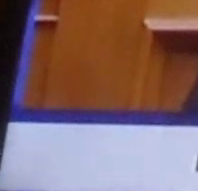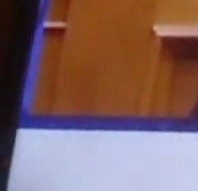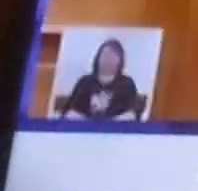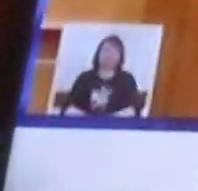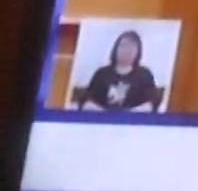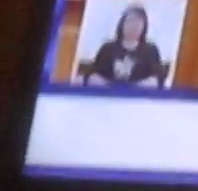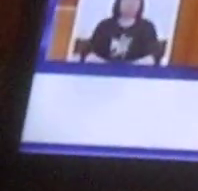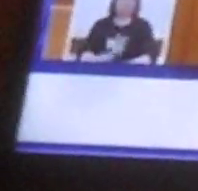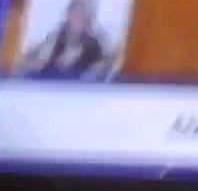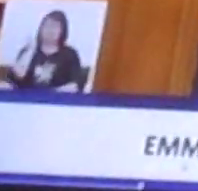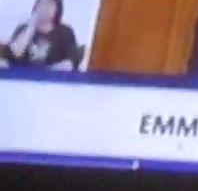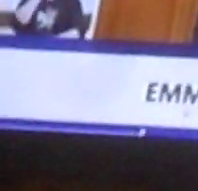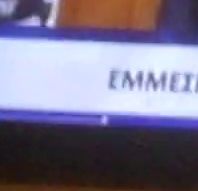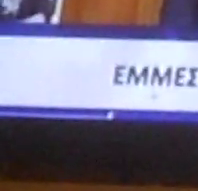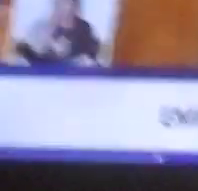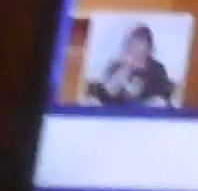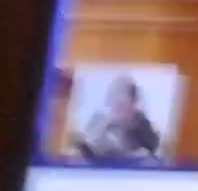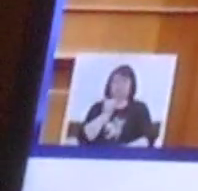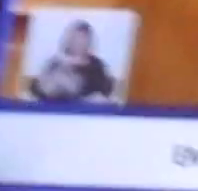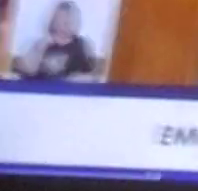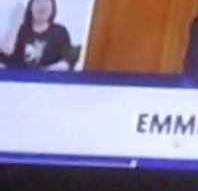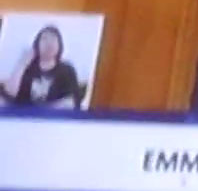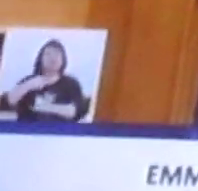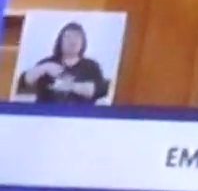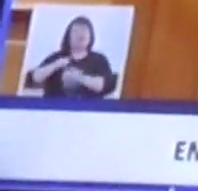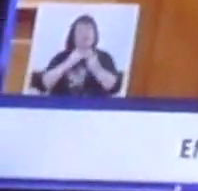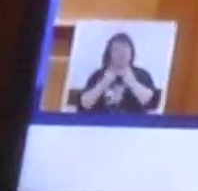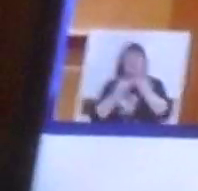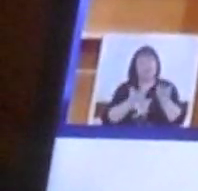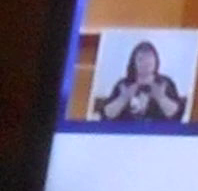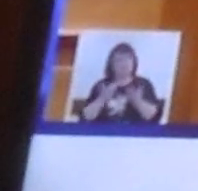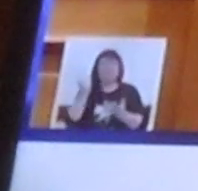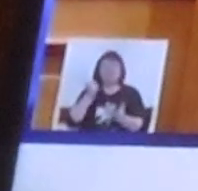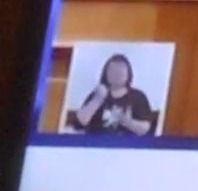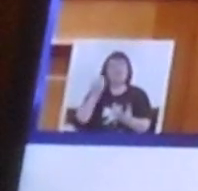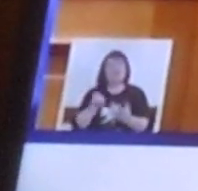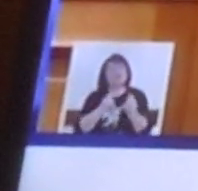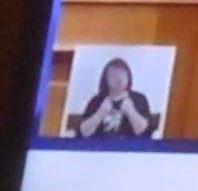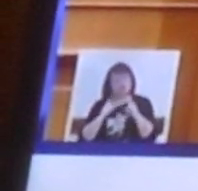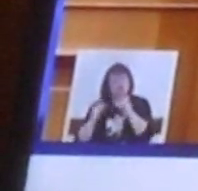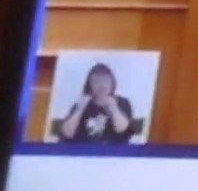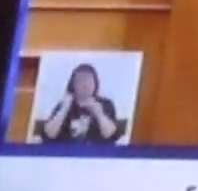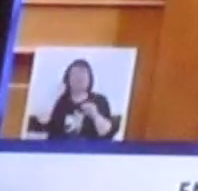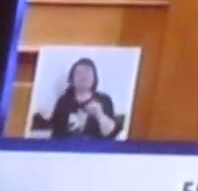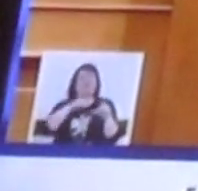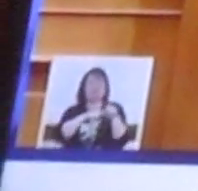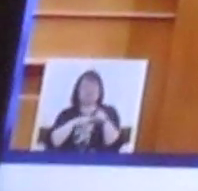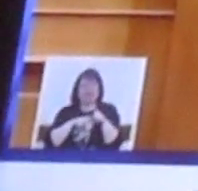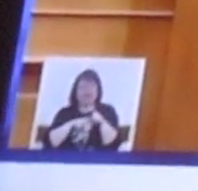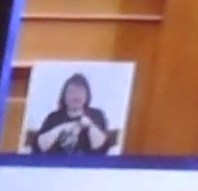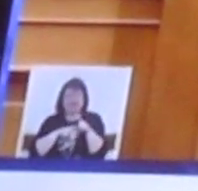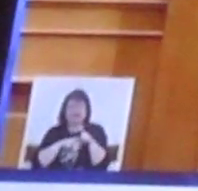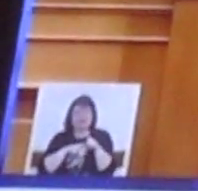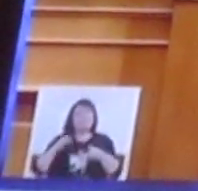Χίο, ότι πολλοί εξ αυτών μπήκαν στη Βουλή για βιοποριστικούς λόγους. Ήταν άνεργοι, ήταν άεργοι.